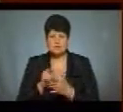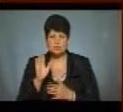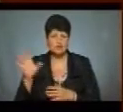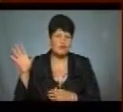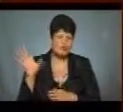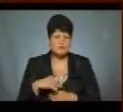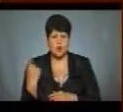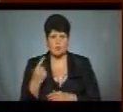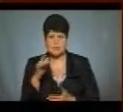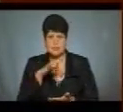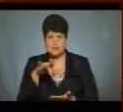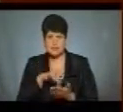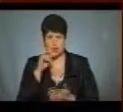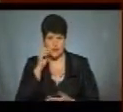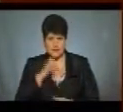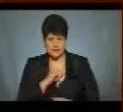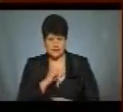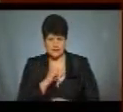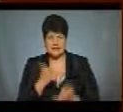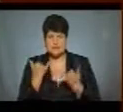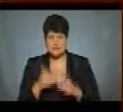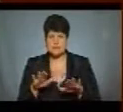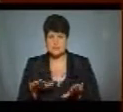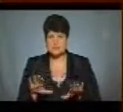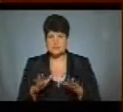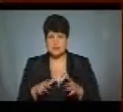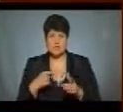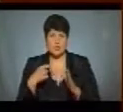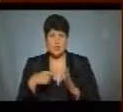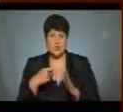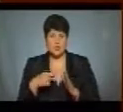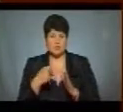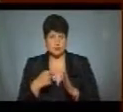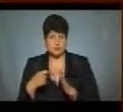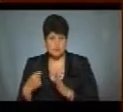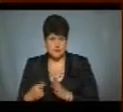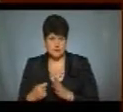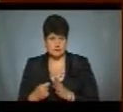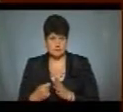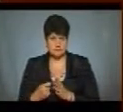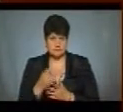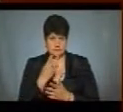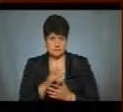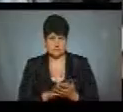усіх обласних центрах України. Зараз на місці події наша кореспондентка Соломія Струс, вона із нами на